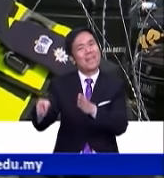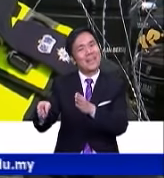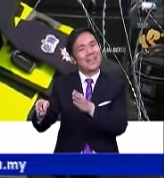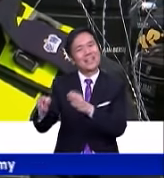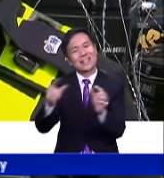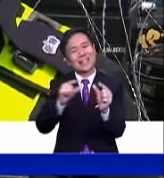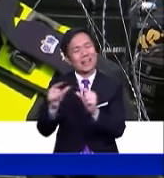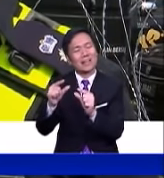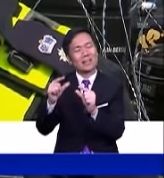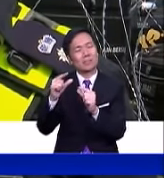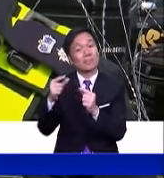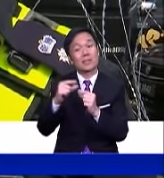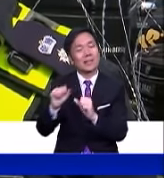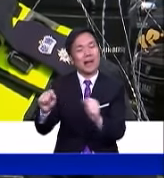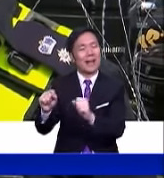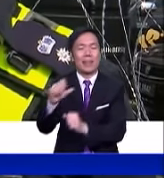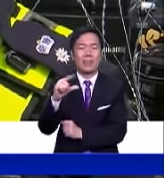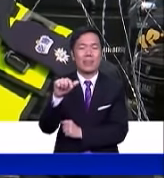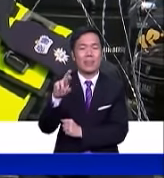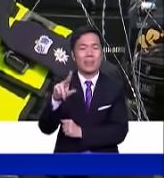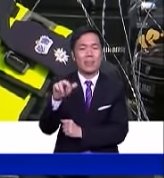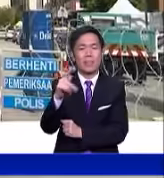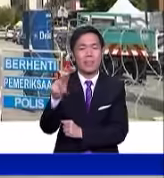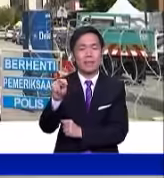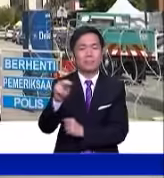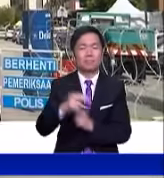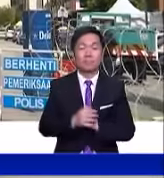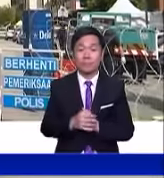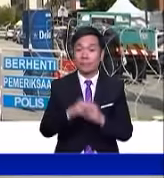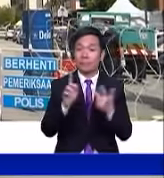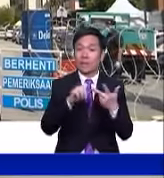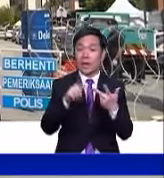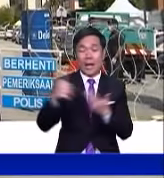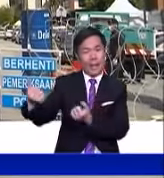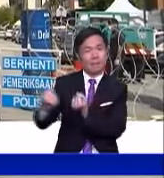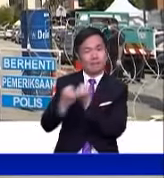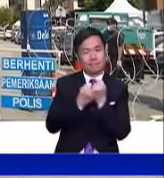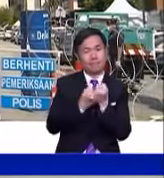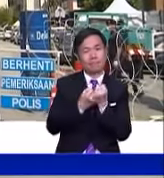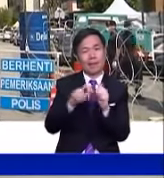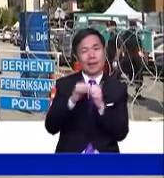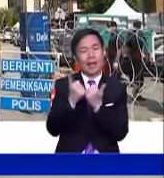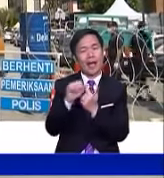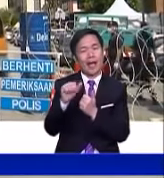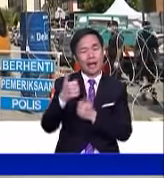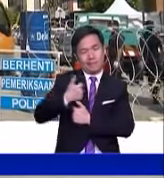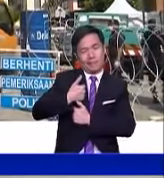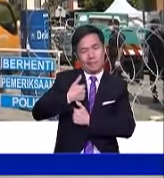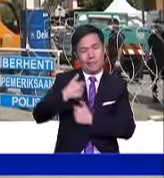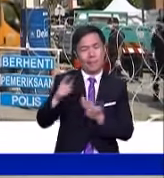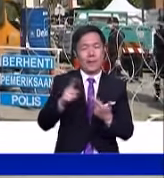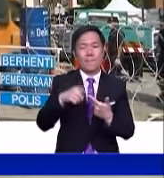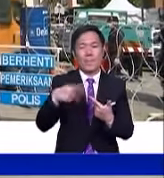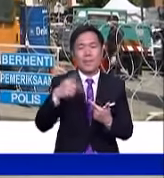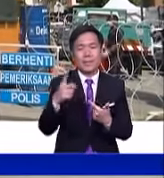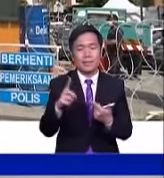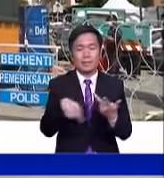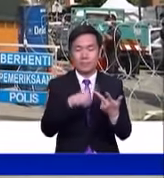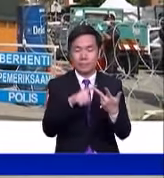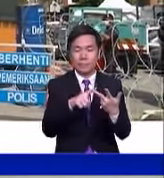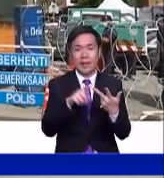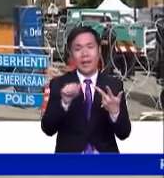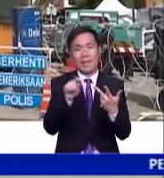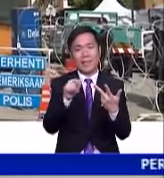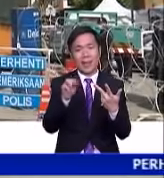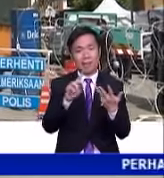TKPK. Selain daripada itu, ada juga bantuan-bantuan daripada agensi lain, iaitu daripada IPM, daripada TKD, daripada